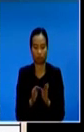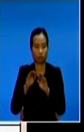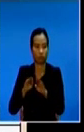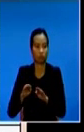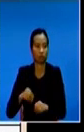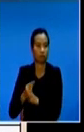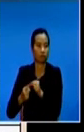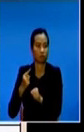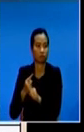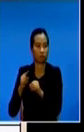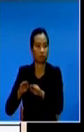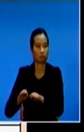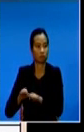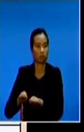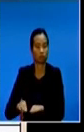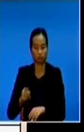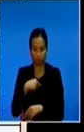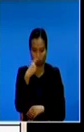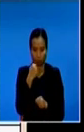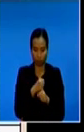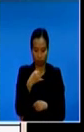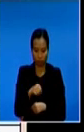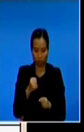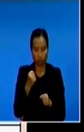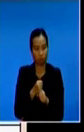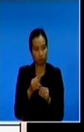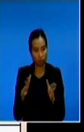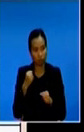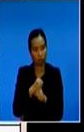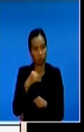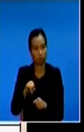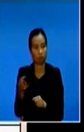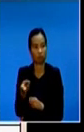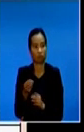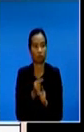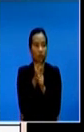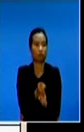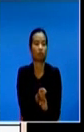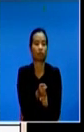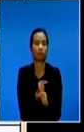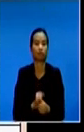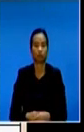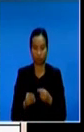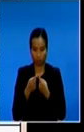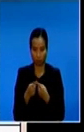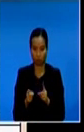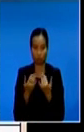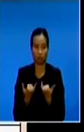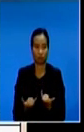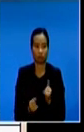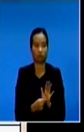ไม่จำกัดจำนวนขึ้นอยู่กับว่าใครทำผิดมากทำผิดน้อยมีจำนวนผู้กระทำความผิดมากน้อยเท่าไหร่ก็โดนหมดในที่นี้ผมยกตัวอย่